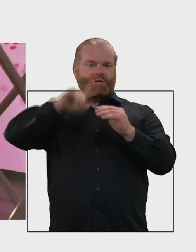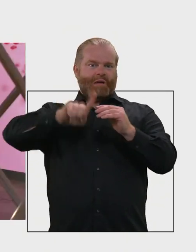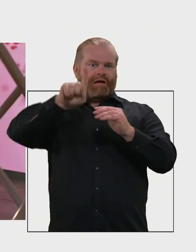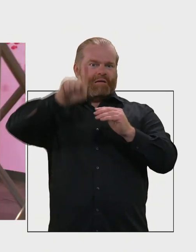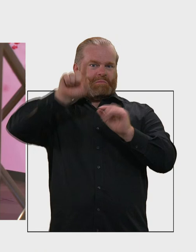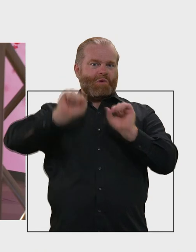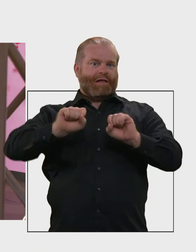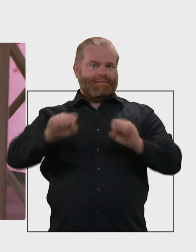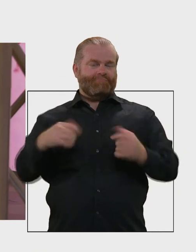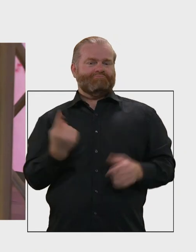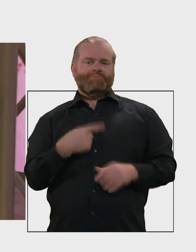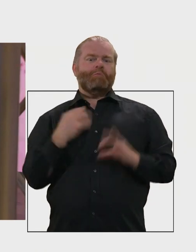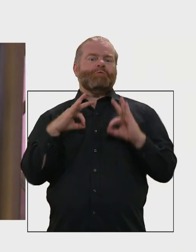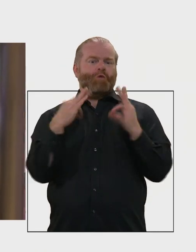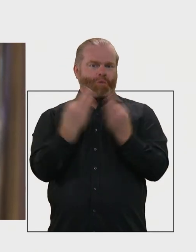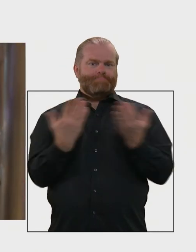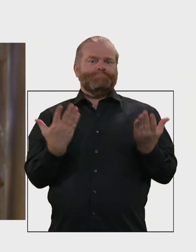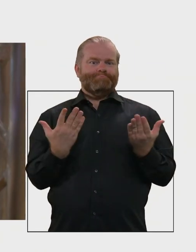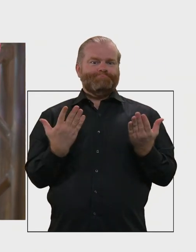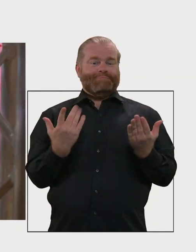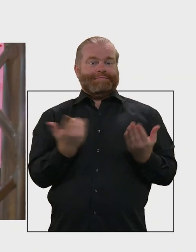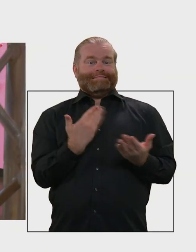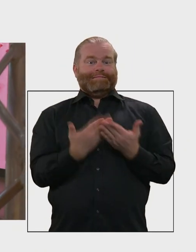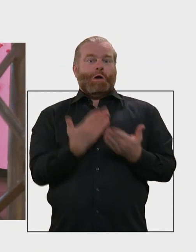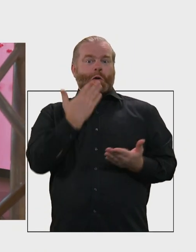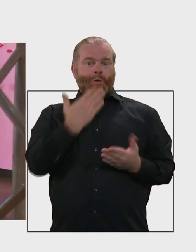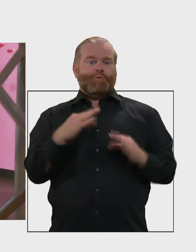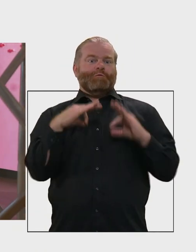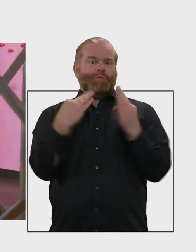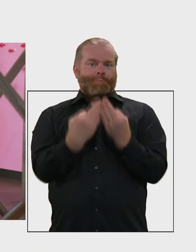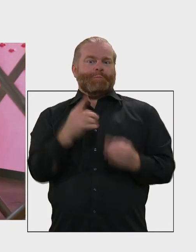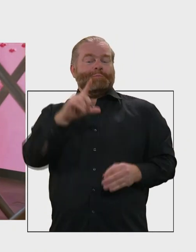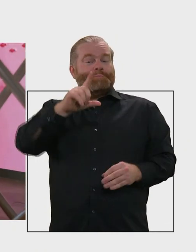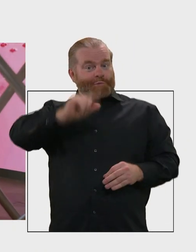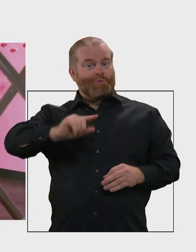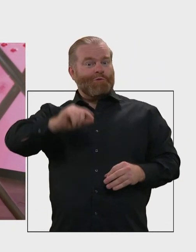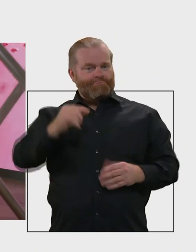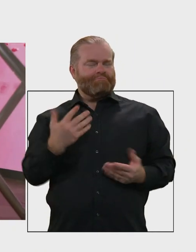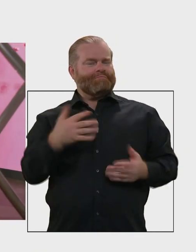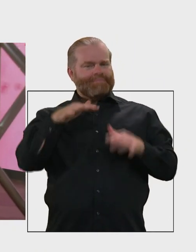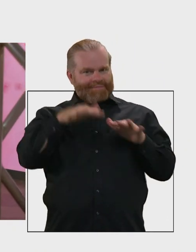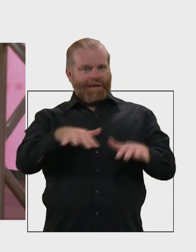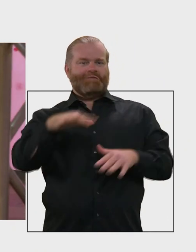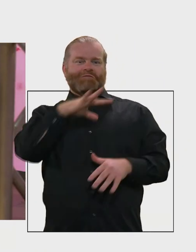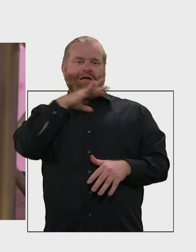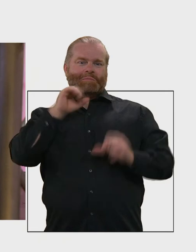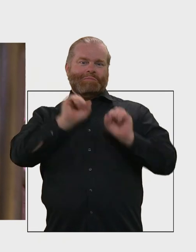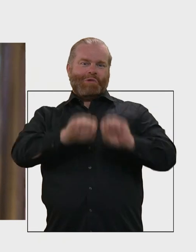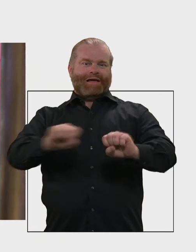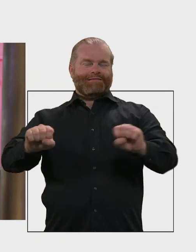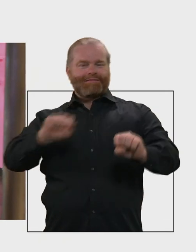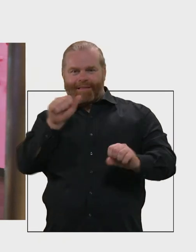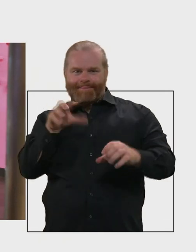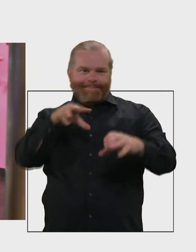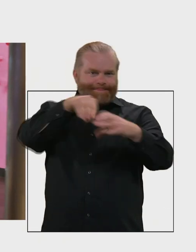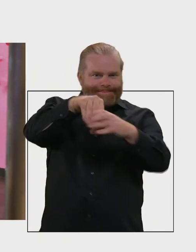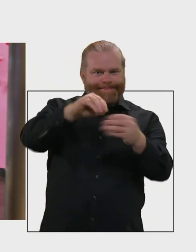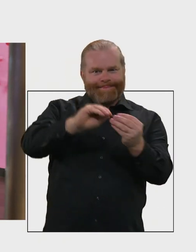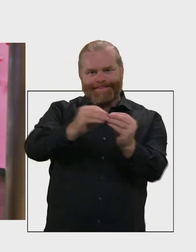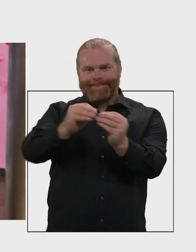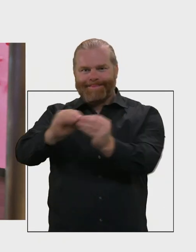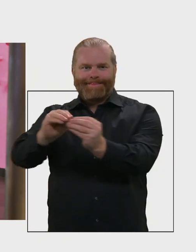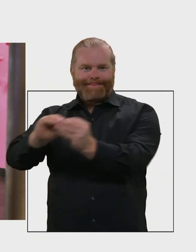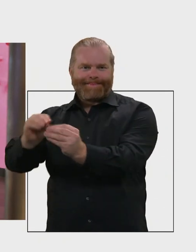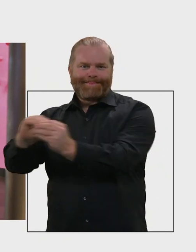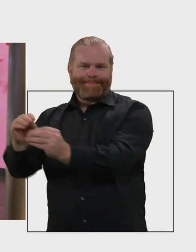ganz viel Möglichkeiten, sich auch zu beteiligen und mitzuarbeiten. Und ich glaube, das ist so der Wunsch, die Botschaft auch heute Abend. Wir